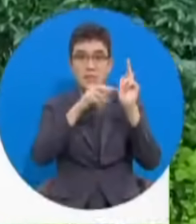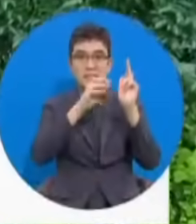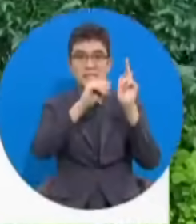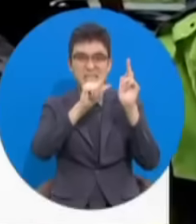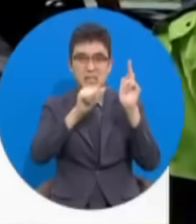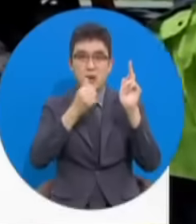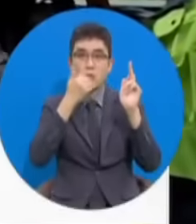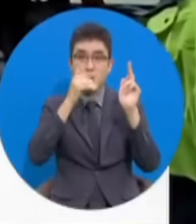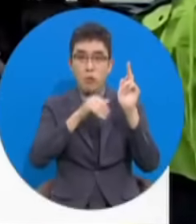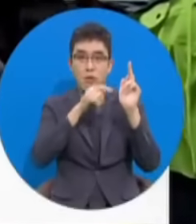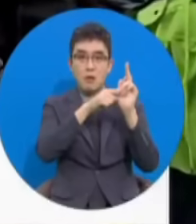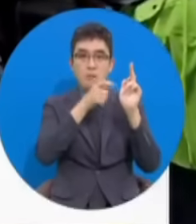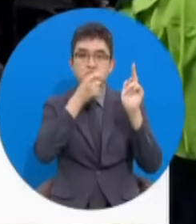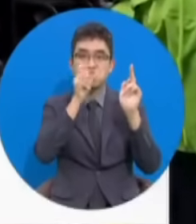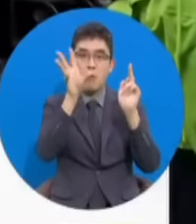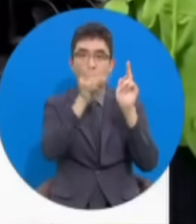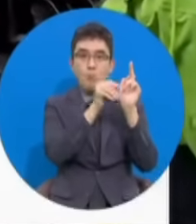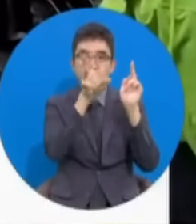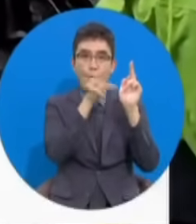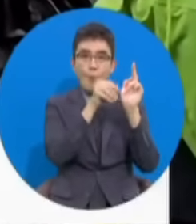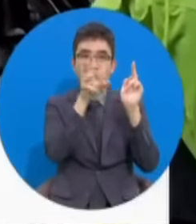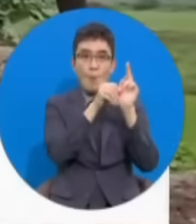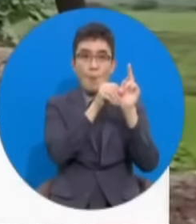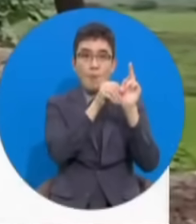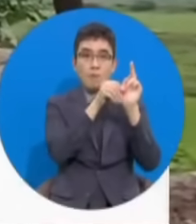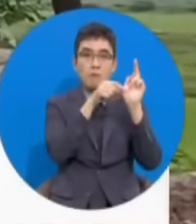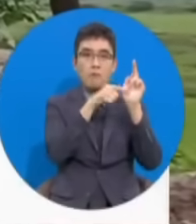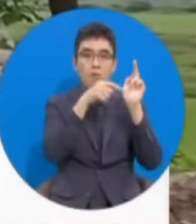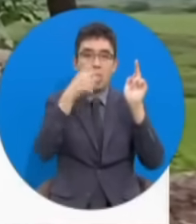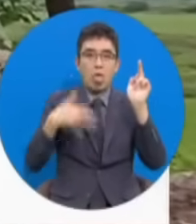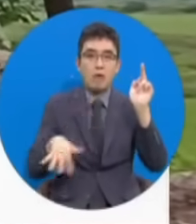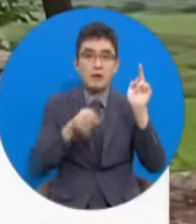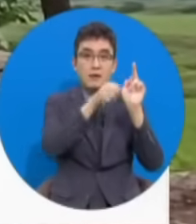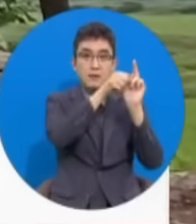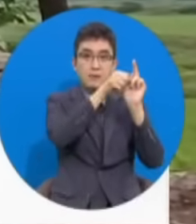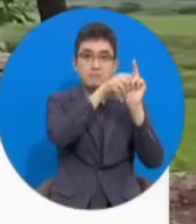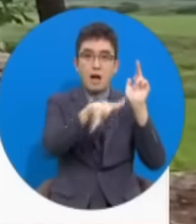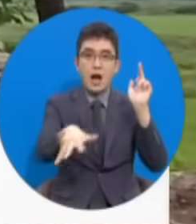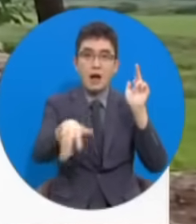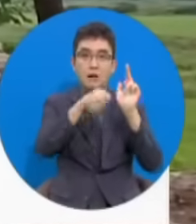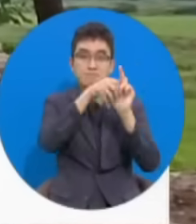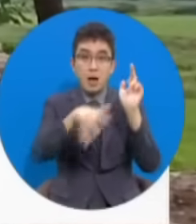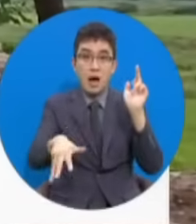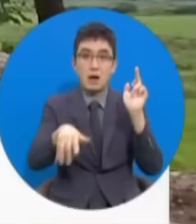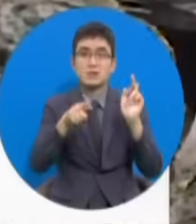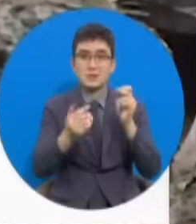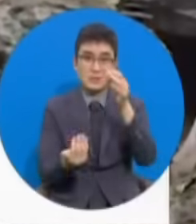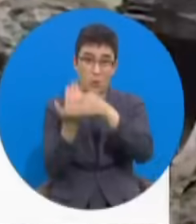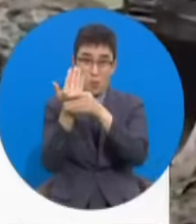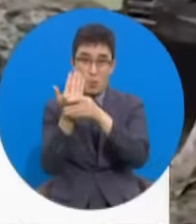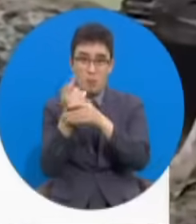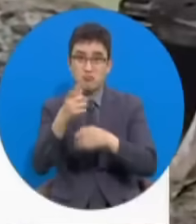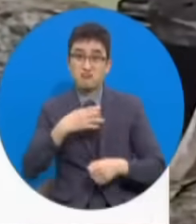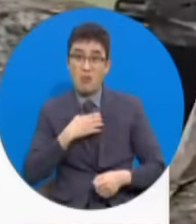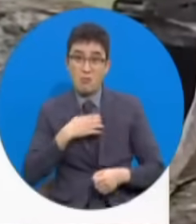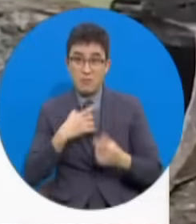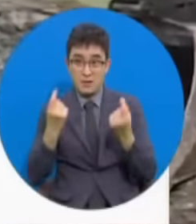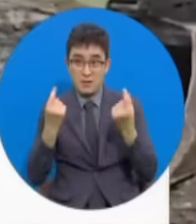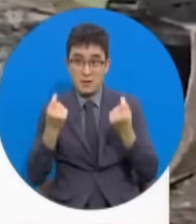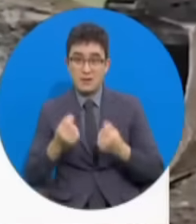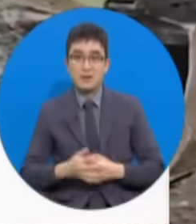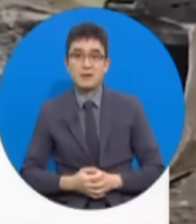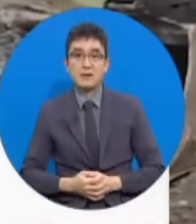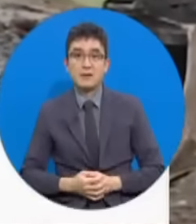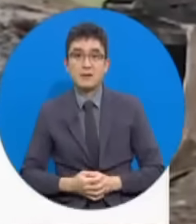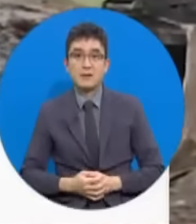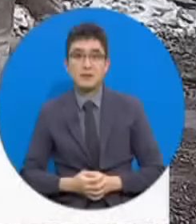흙이 물을 머금게 되면서 무너져 내리는 이른바 이제 뭐 산사태 사고 이런 게 지금 위험성이 굉장히 높아지고 있는 상황 같아요.